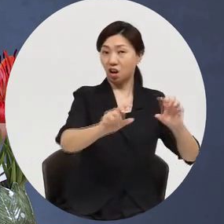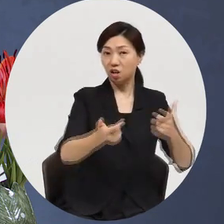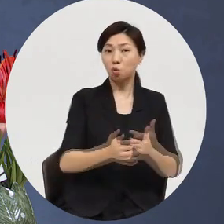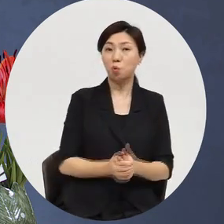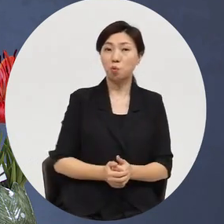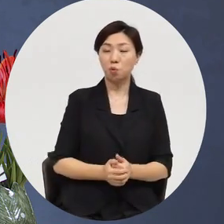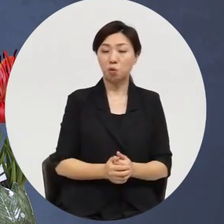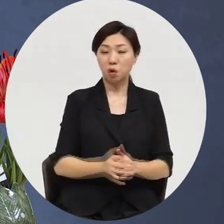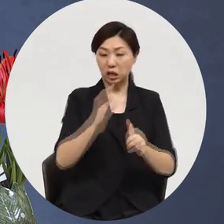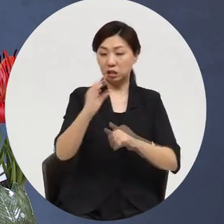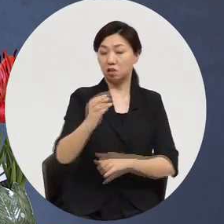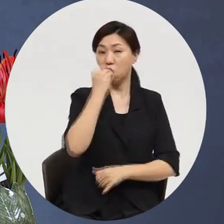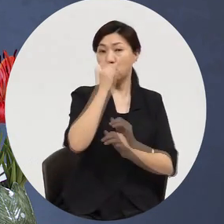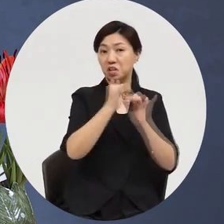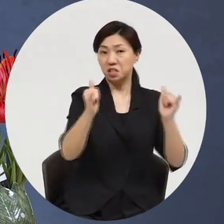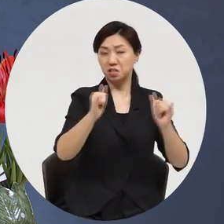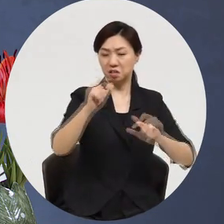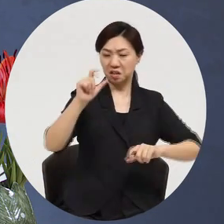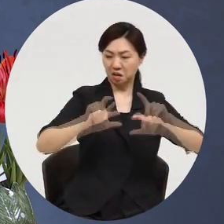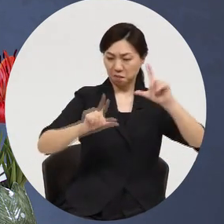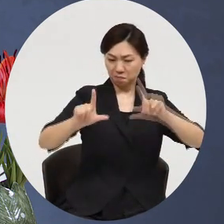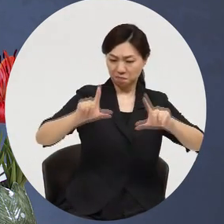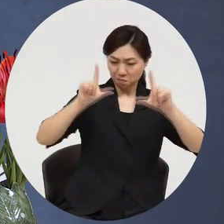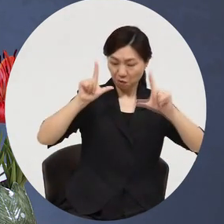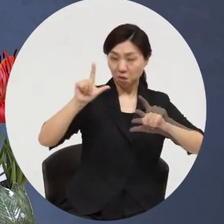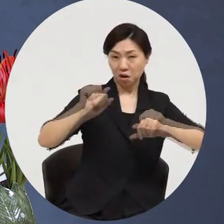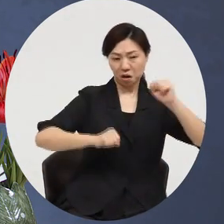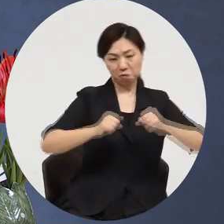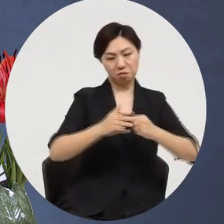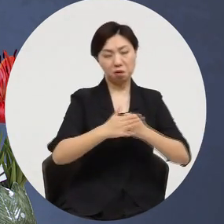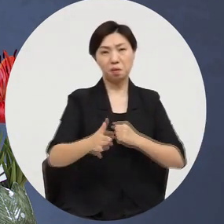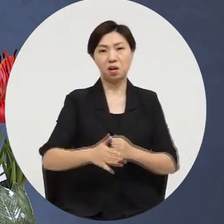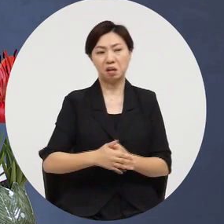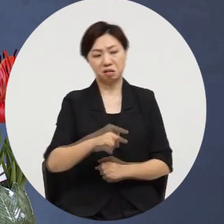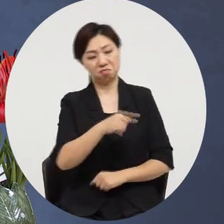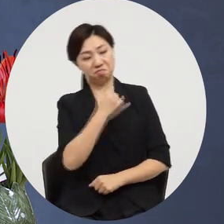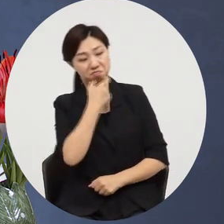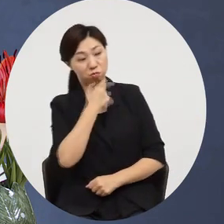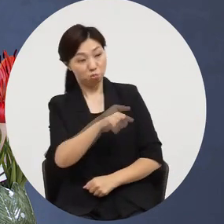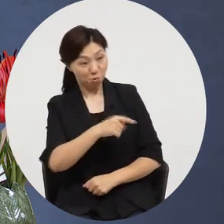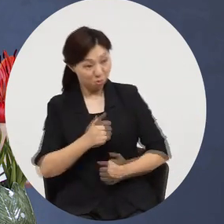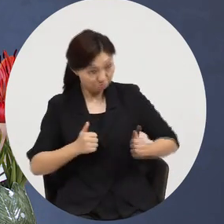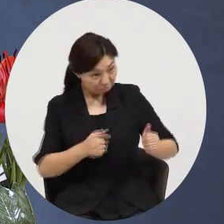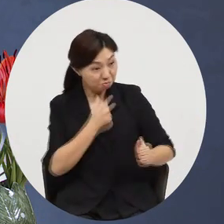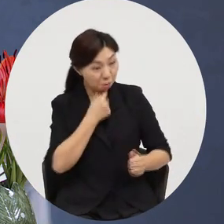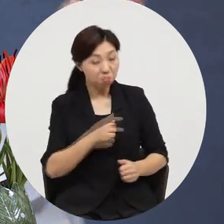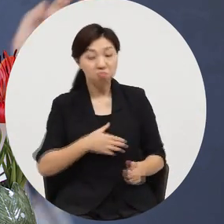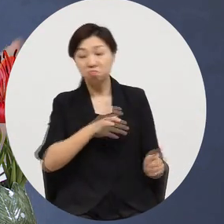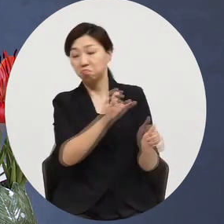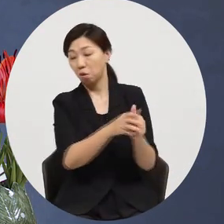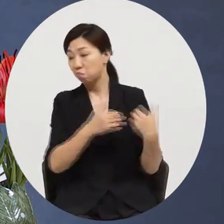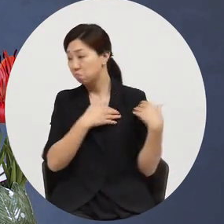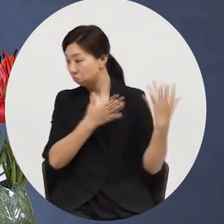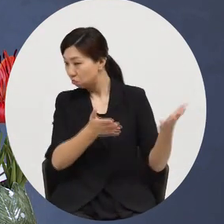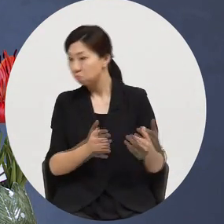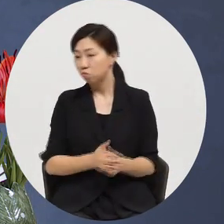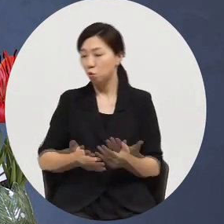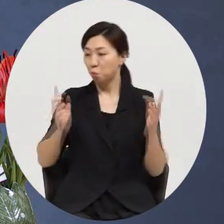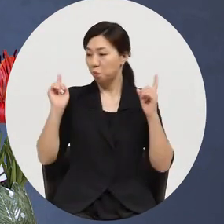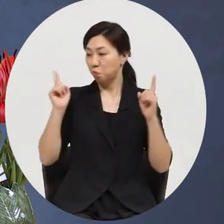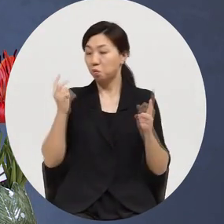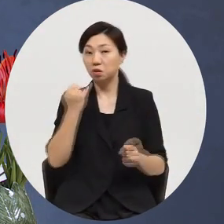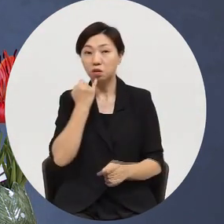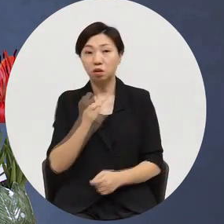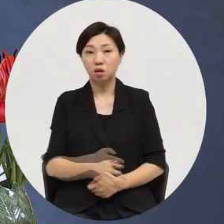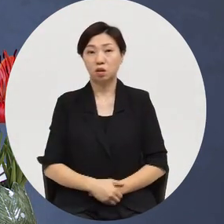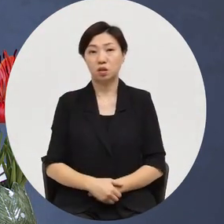게 사장 흉내 낸다, 이러니까 꼴보기 싫은 거예요. 그거 뭐, 니 열심히 할래? 그래, 니 다이라? 우린 놀지 뭐, 이렇게 되는